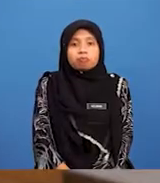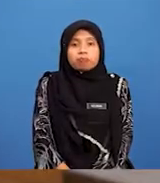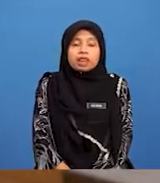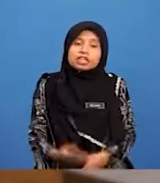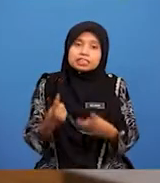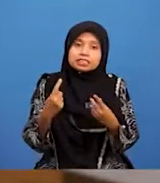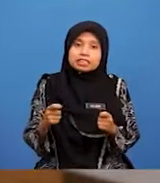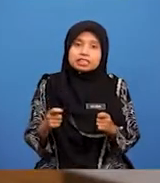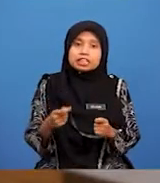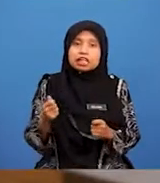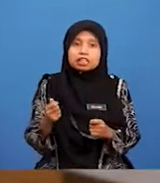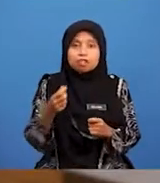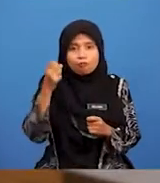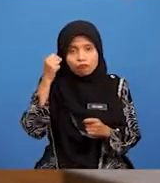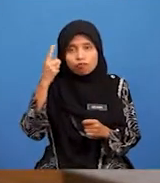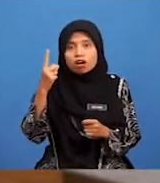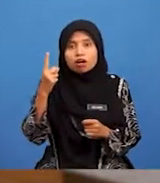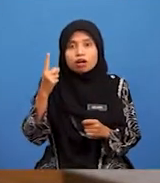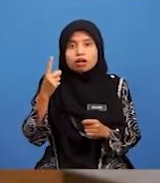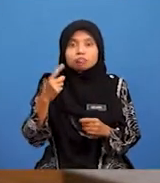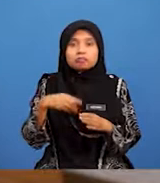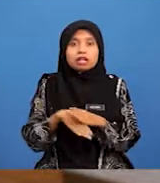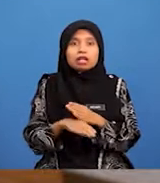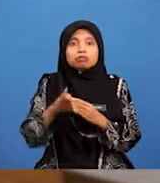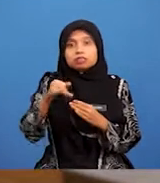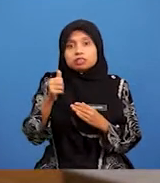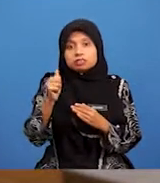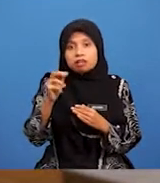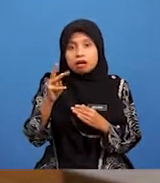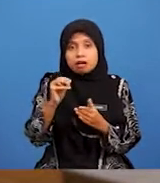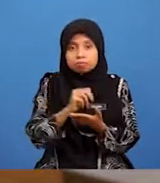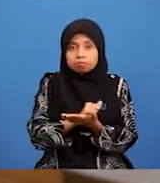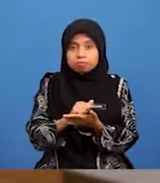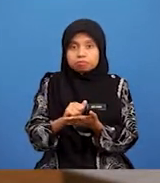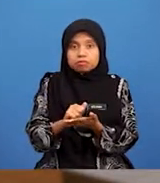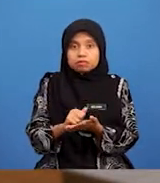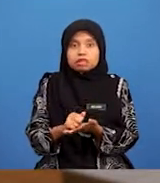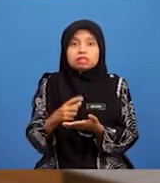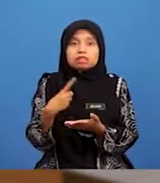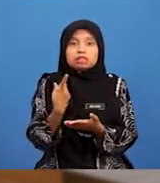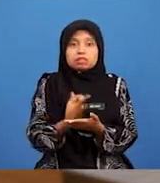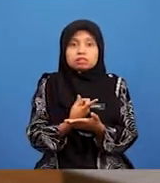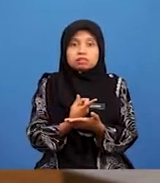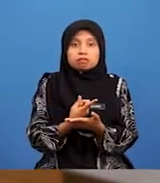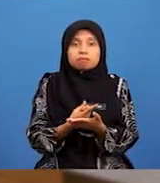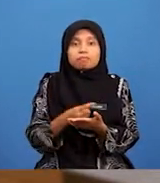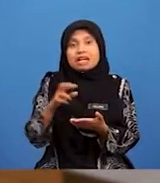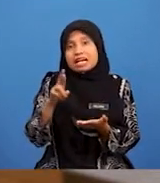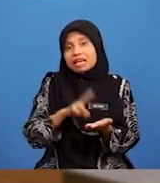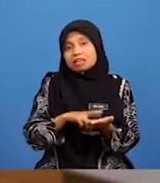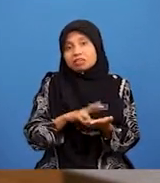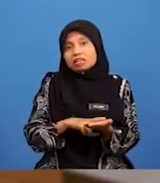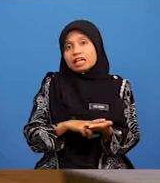Setelah anda memahami catatan perekodan ke dalam jurnal am, kini kita beralih kepada perekodan ke